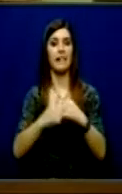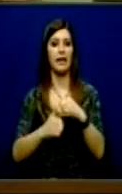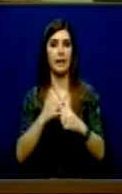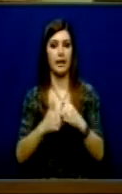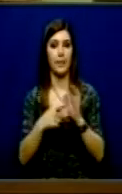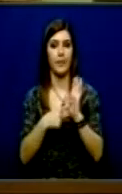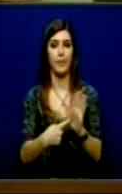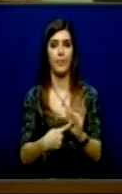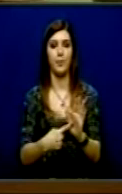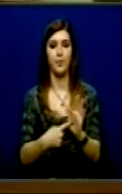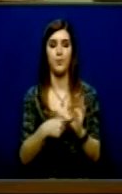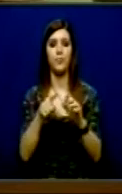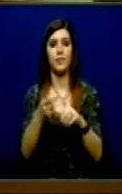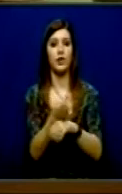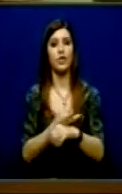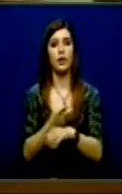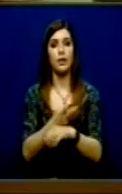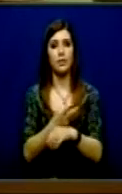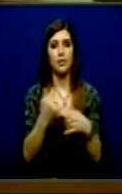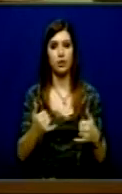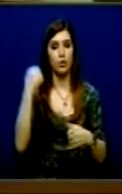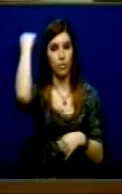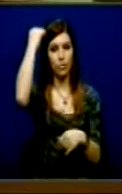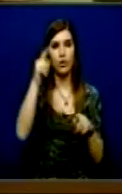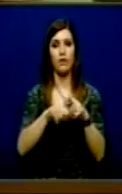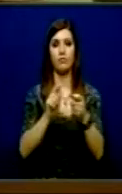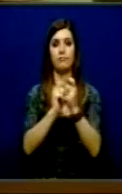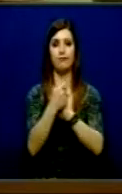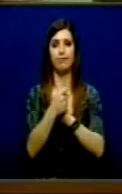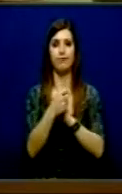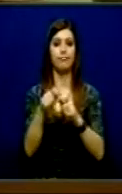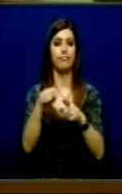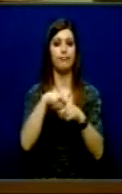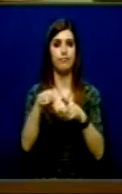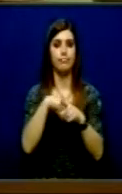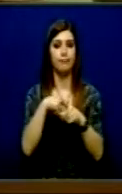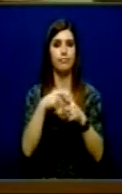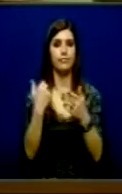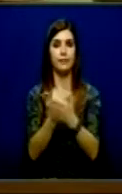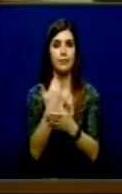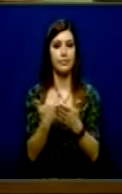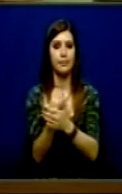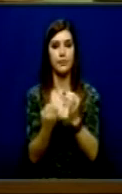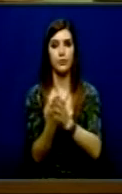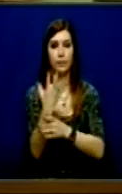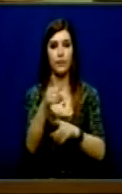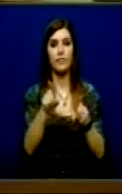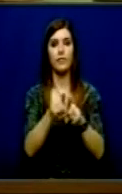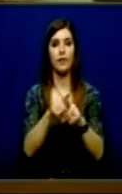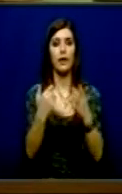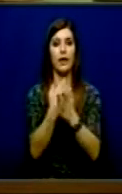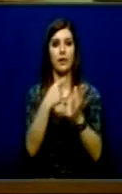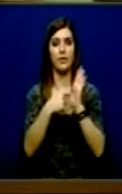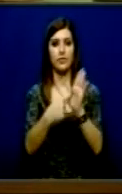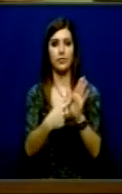populli. Shteti i sotëm i Kosovës në fazën e ndërtimit të tij si hap elementar përcaktues për karakterin e